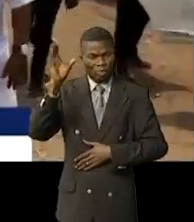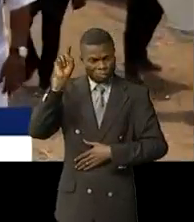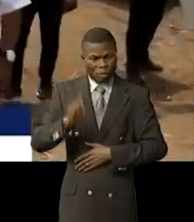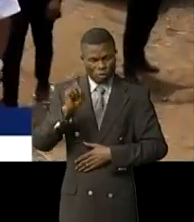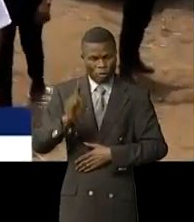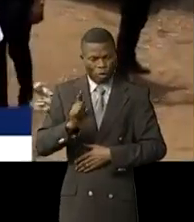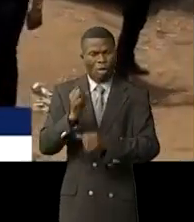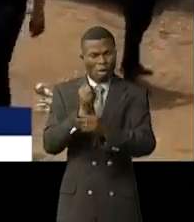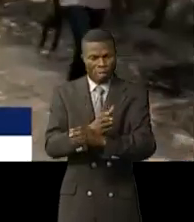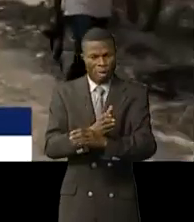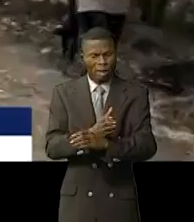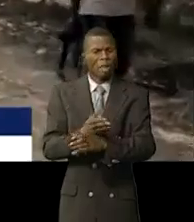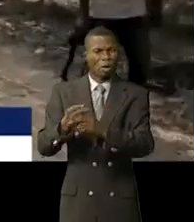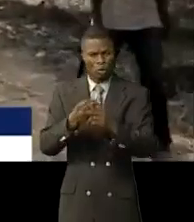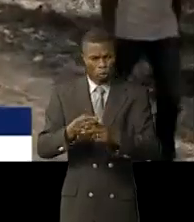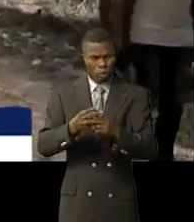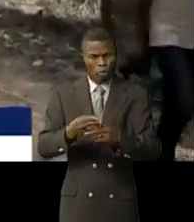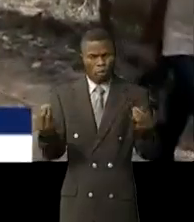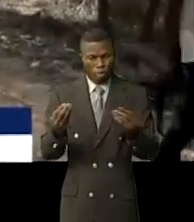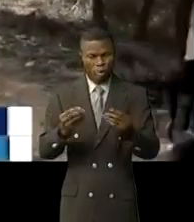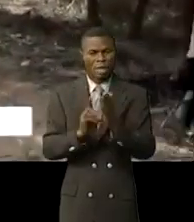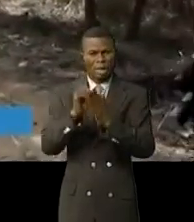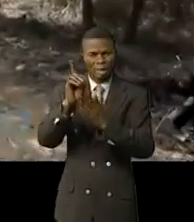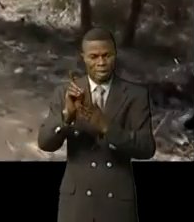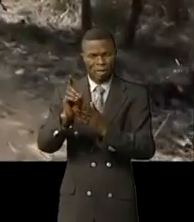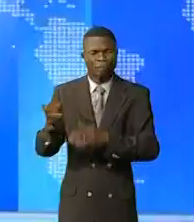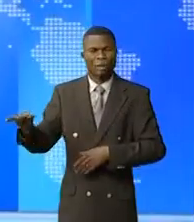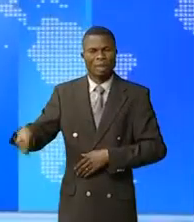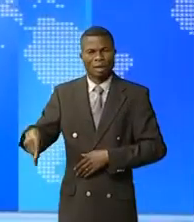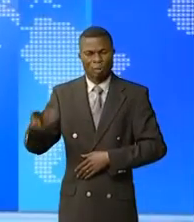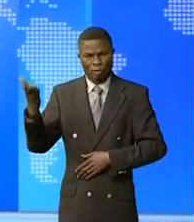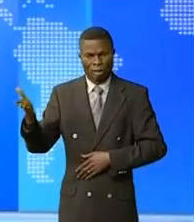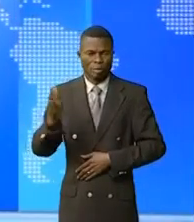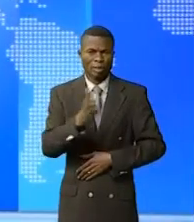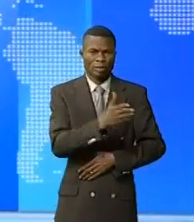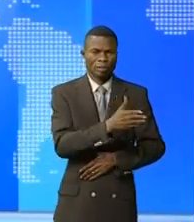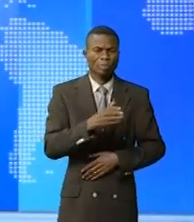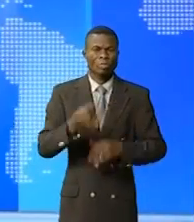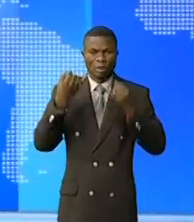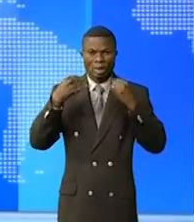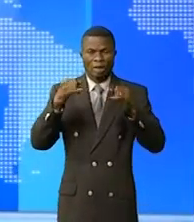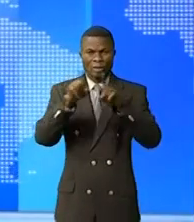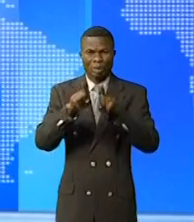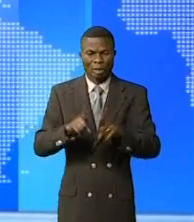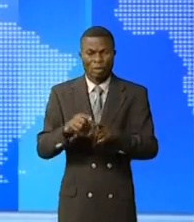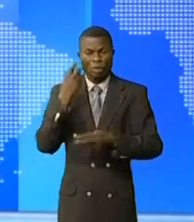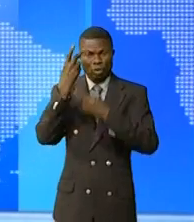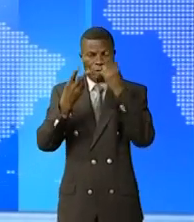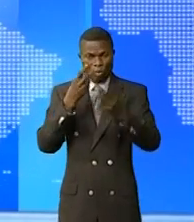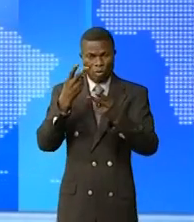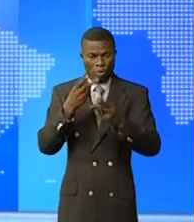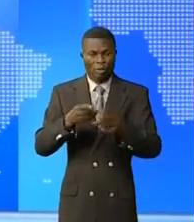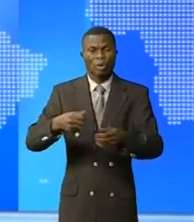devront être suivies à la lettre afin de développer les entités rurales. L'actualité, c'est aussi cette descente sur